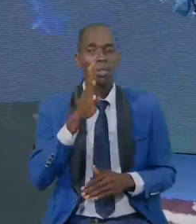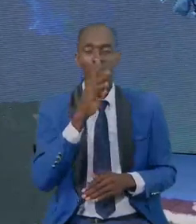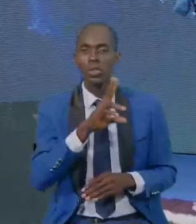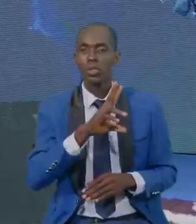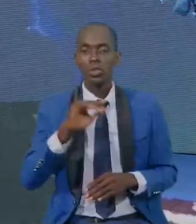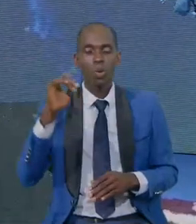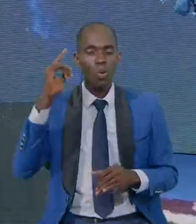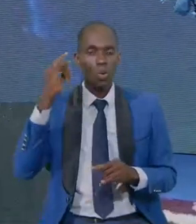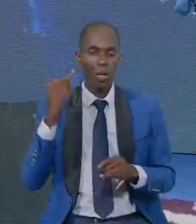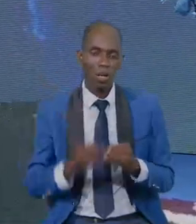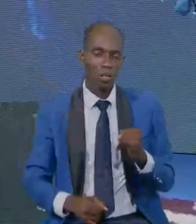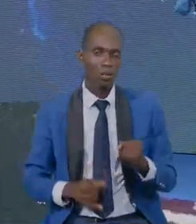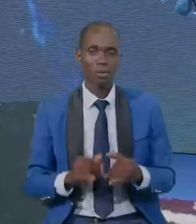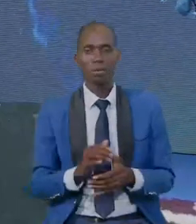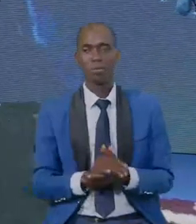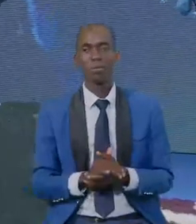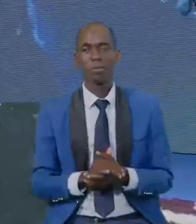Une paix sans fin.